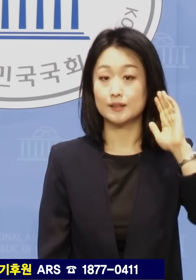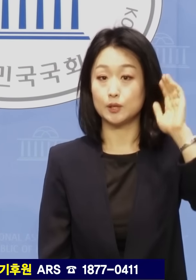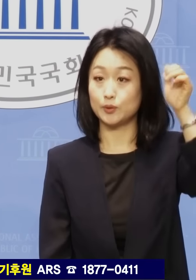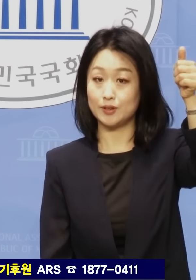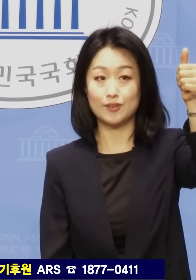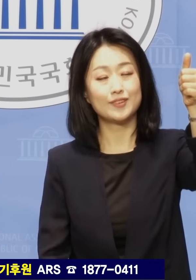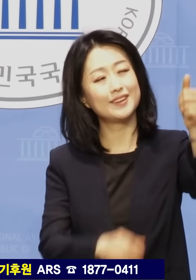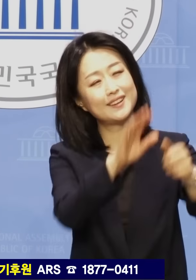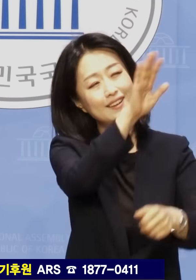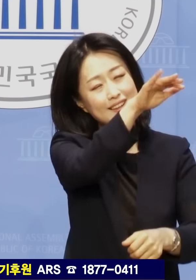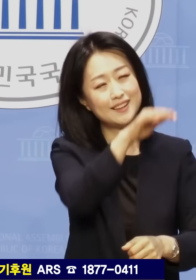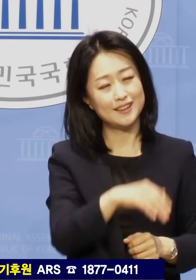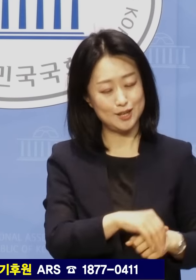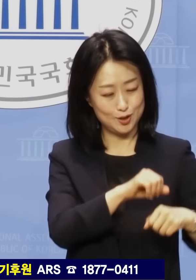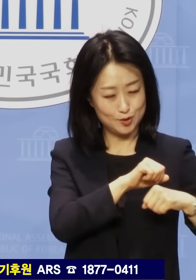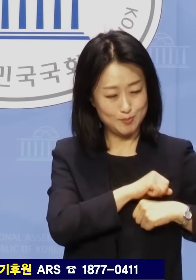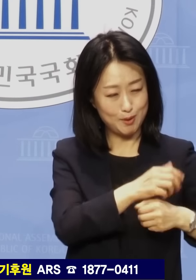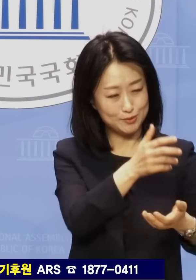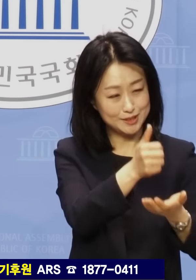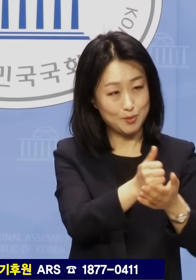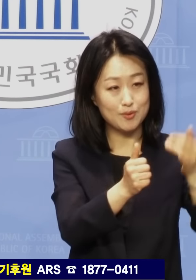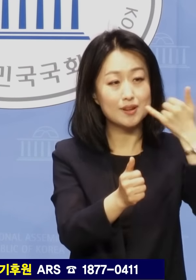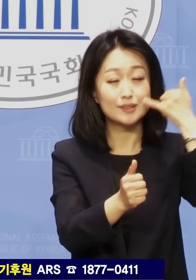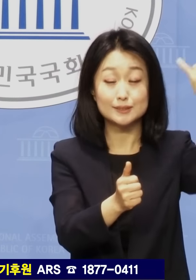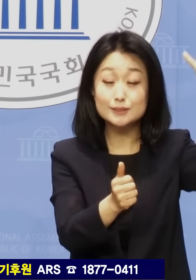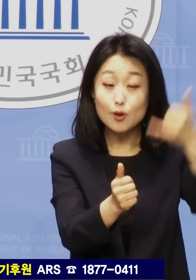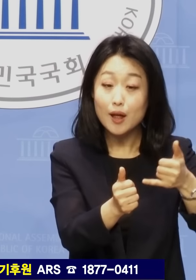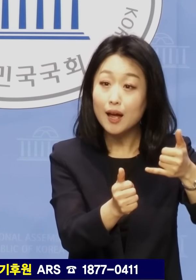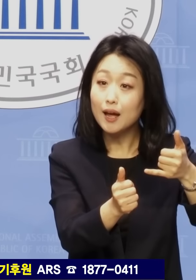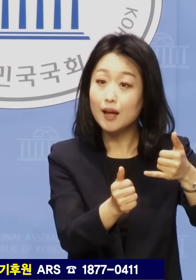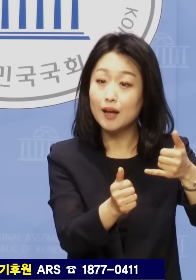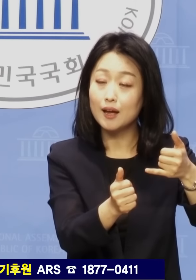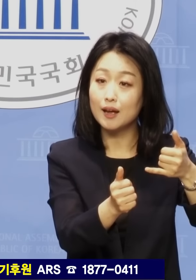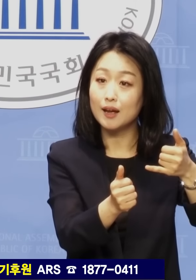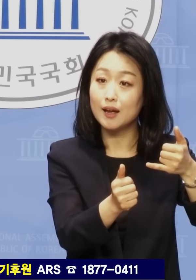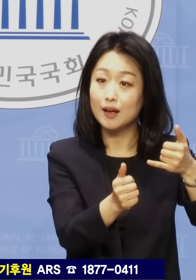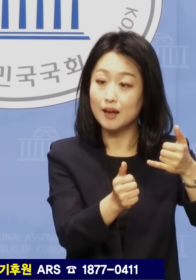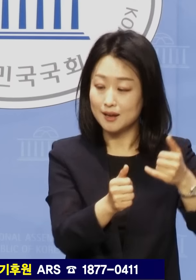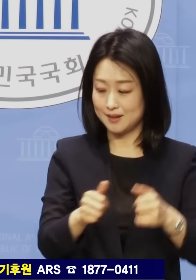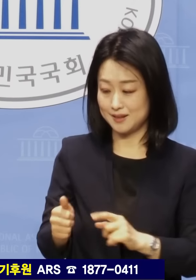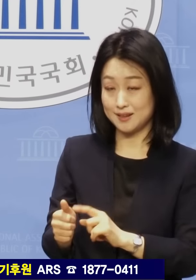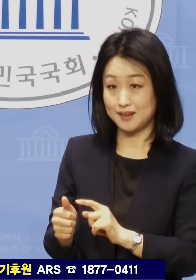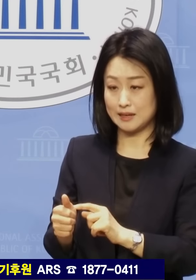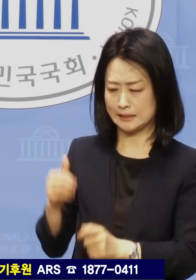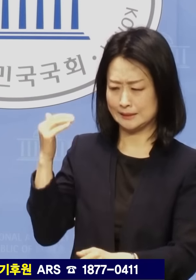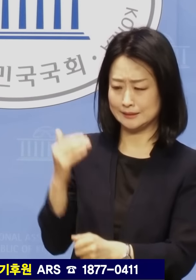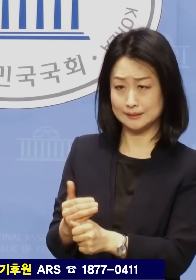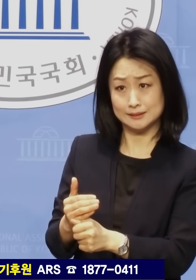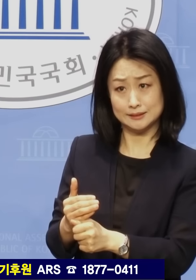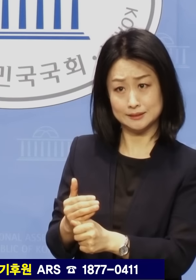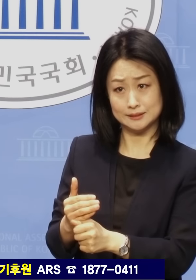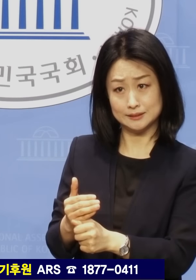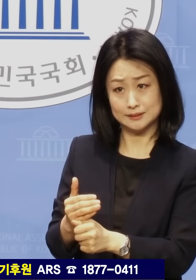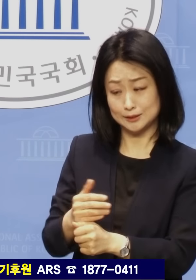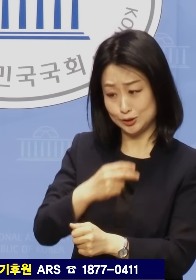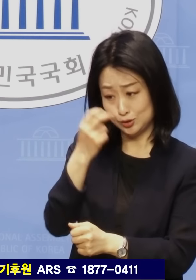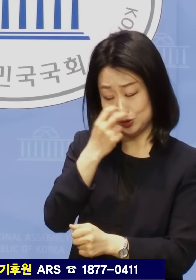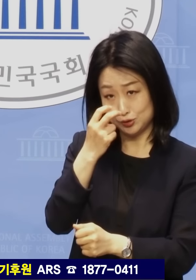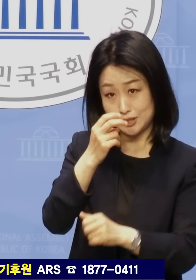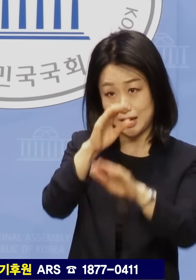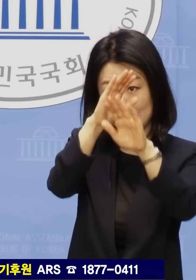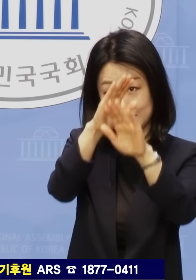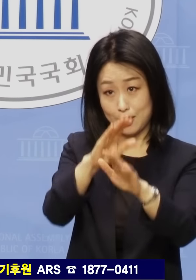대통령이 이종섭 전 장관에게 건 전화가 박정은 대령의 보직 해임과 수사기록